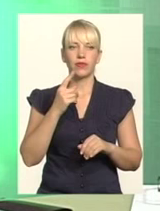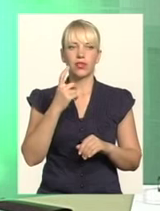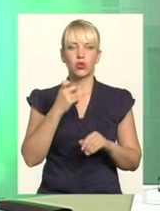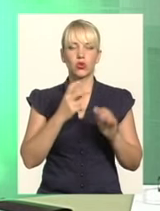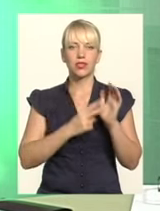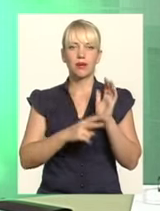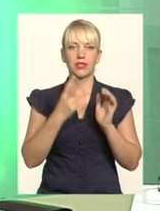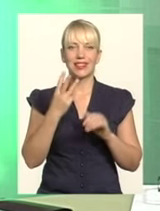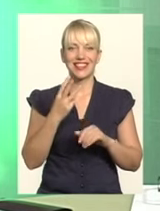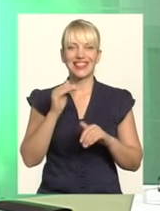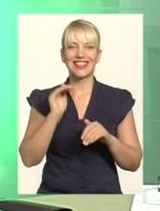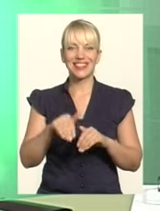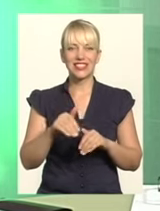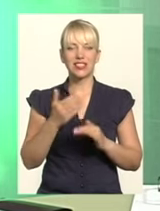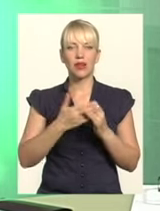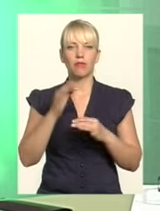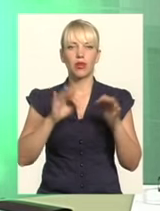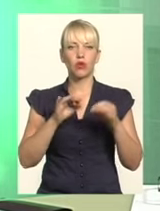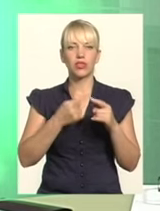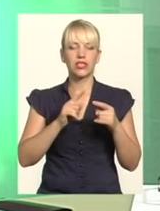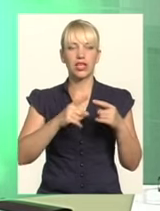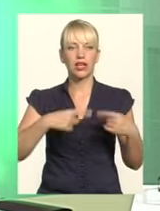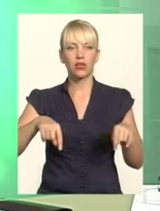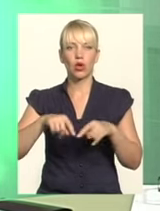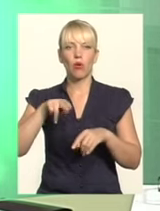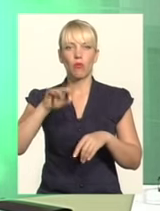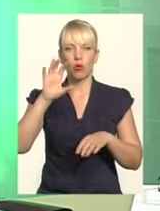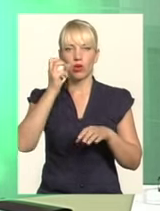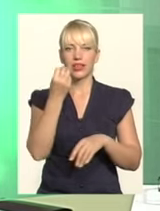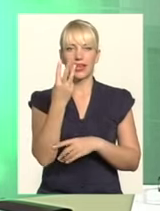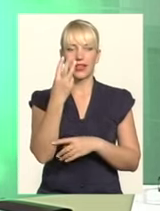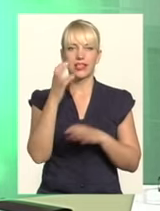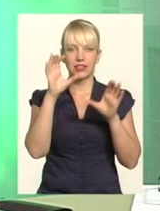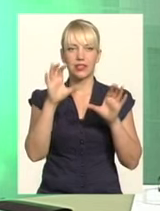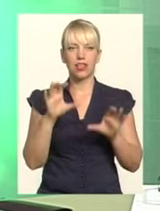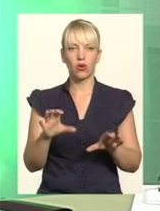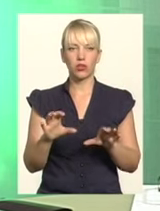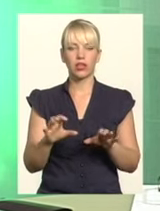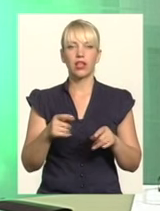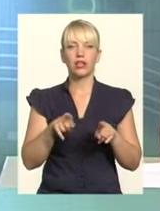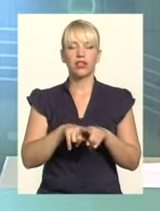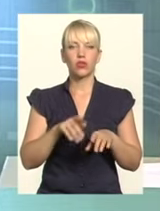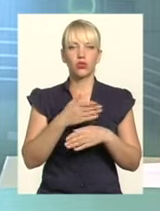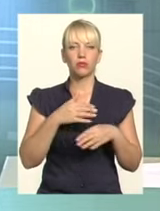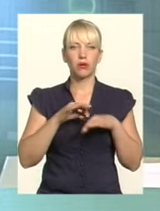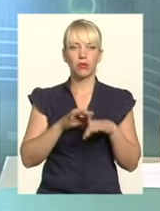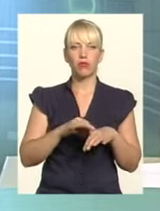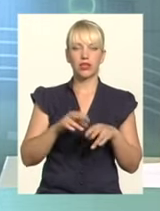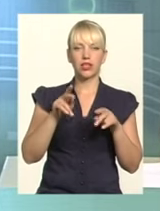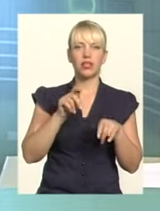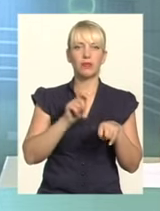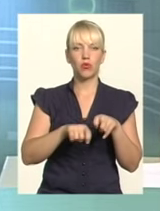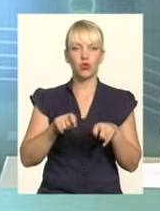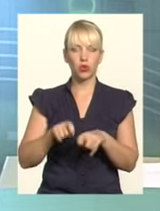173 тисячі пільговиків саме з цієї категорії по 13 законах. Провели ми також моніторинг. Ну, вже з 1